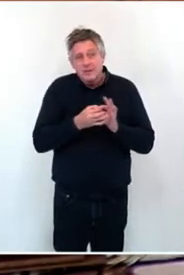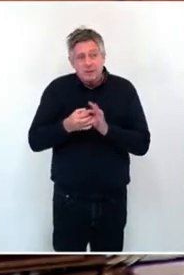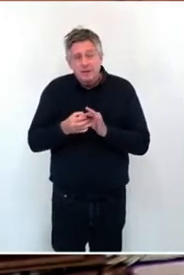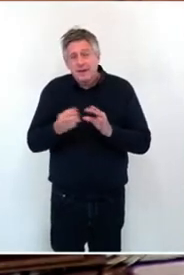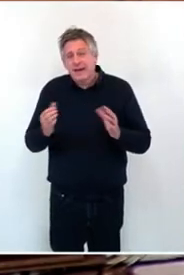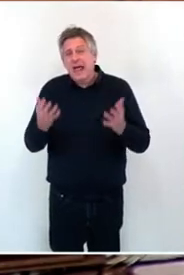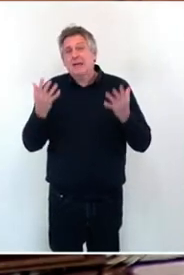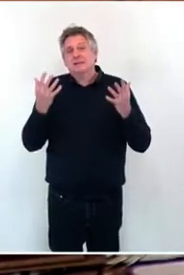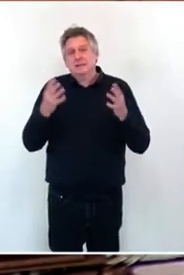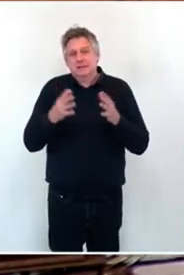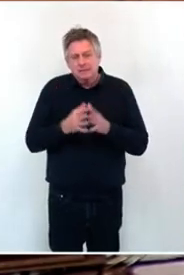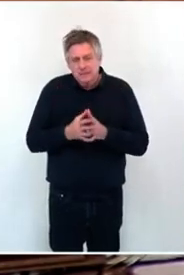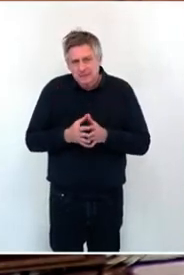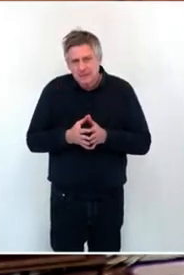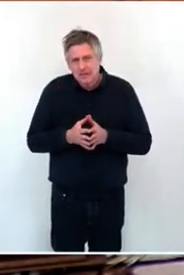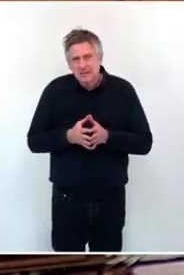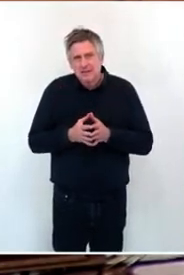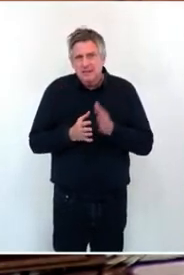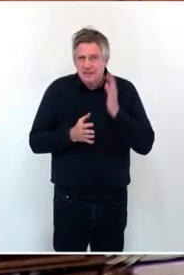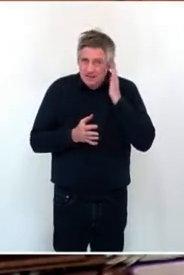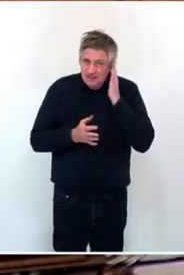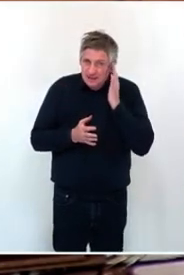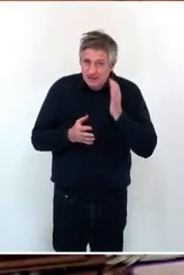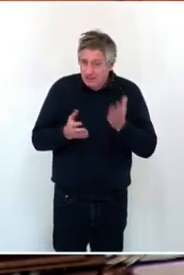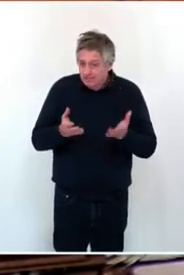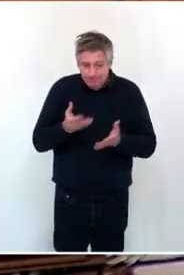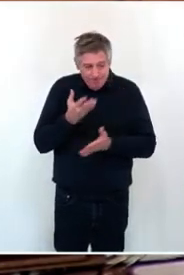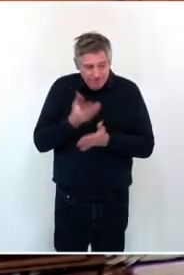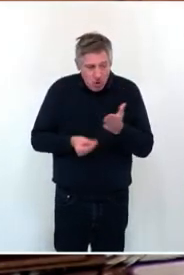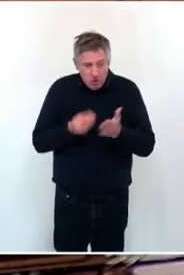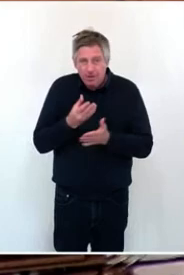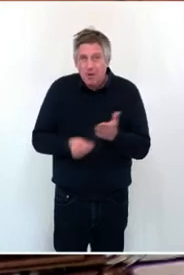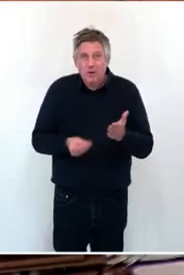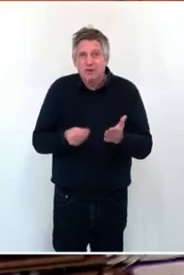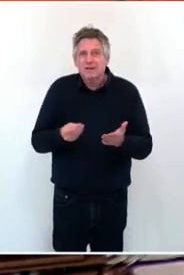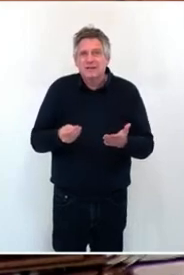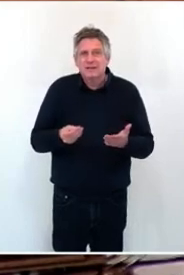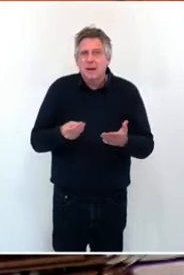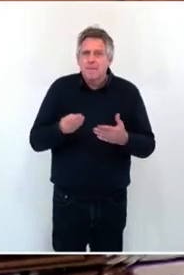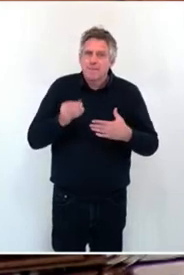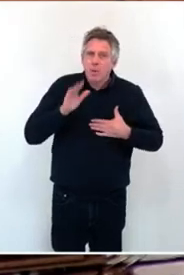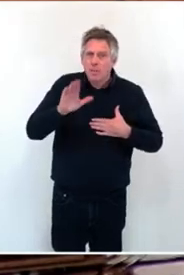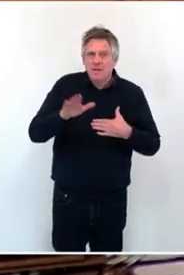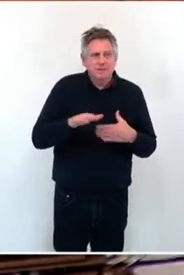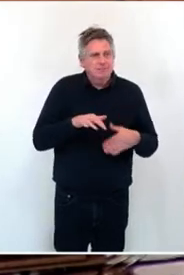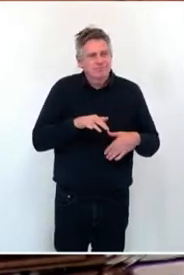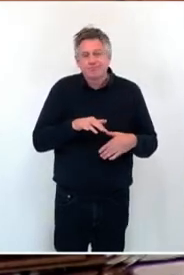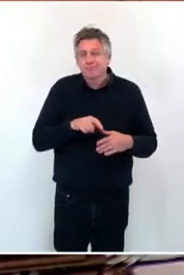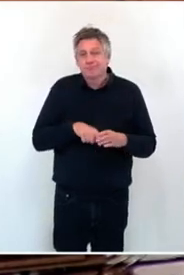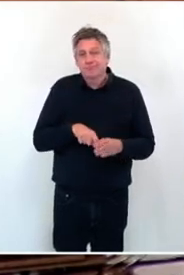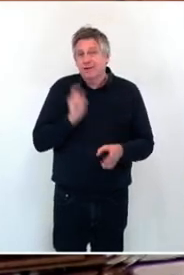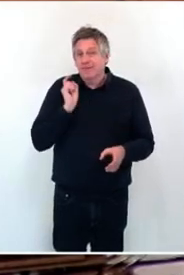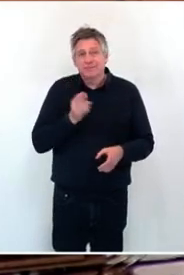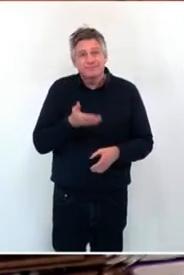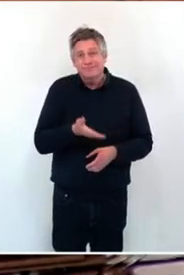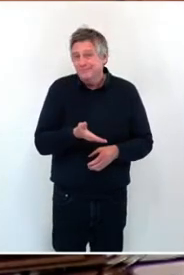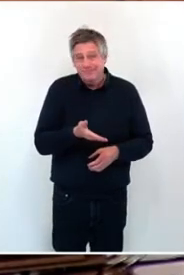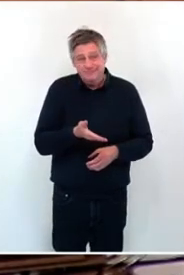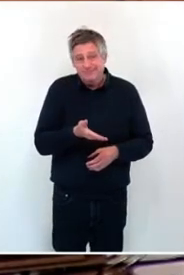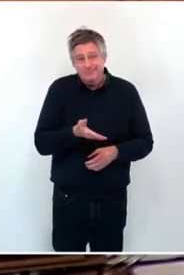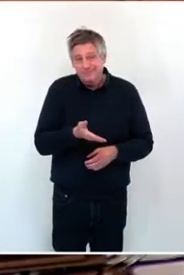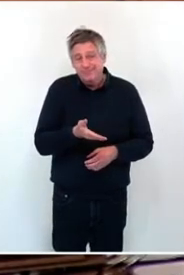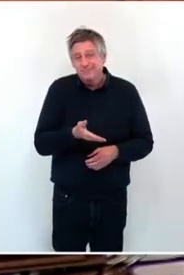hélas, on voit bien que le compte n'y est pas, que vous ne tenez pas vos promesses, et c'est peut-être ce qui explique